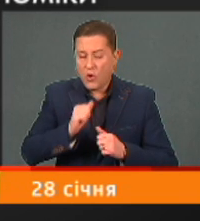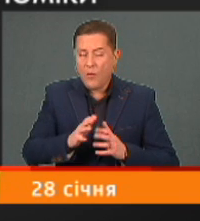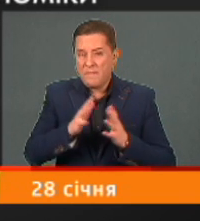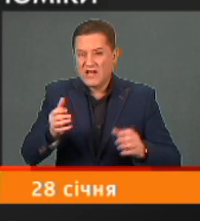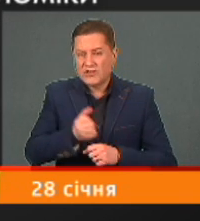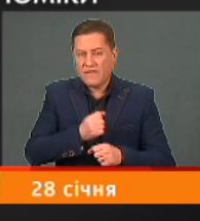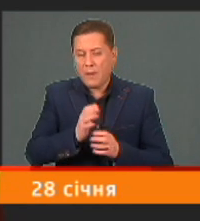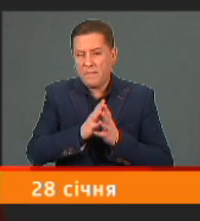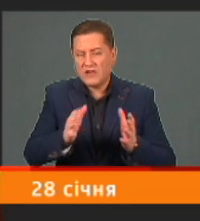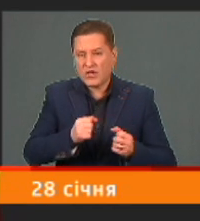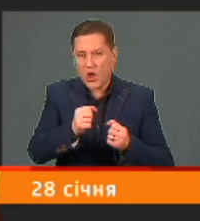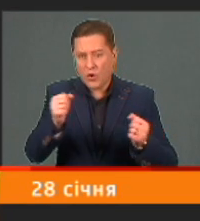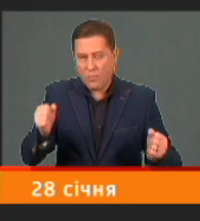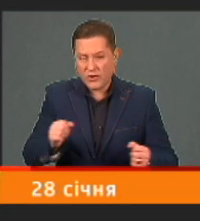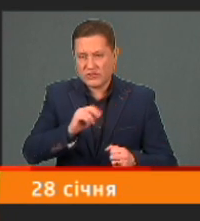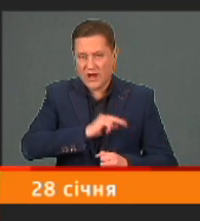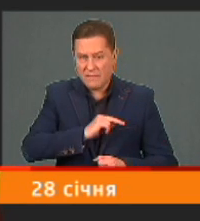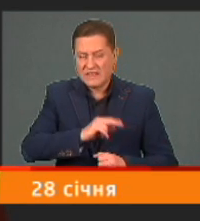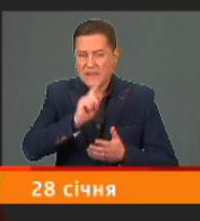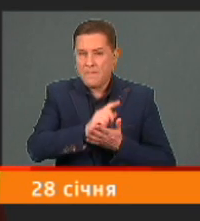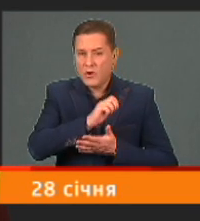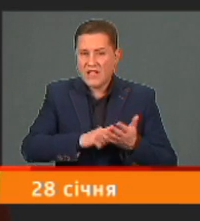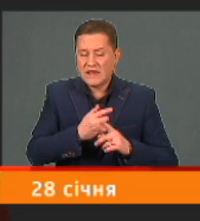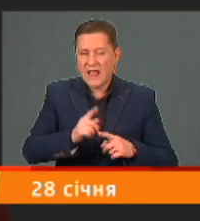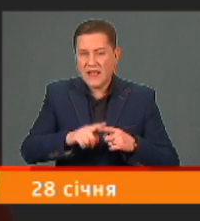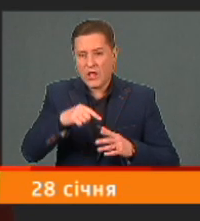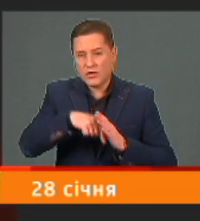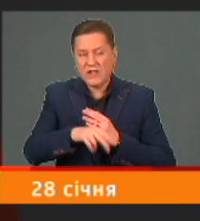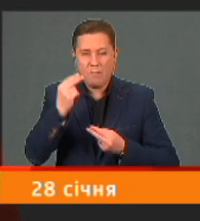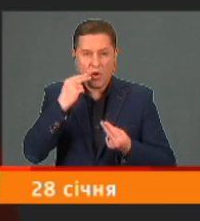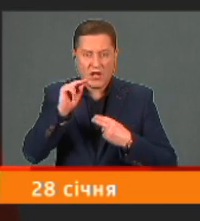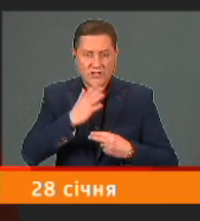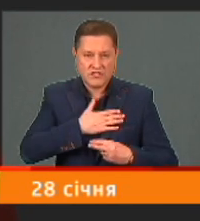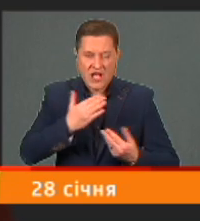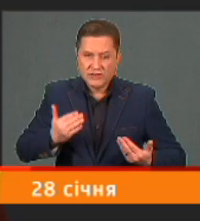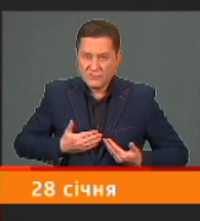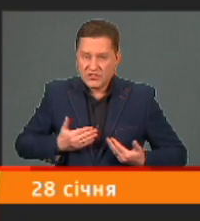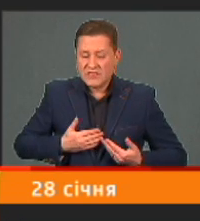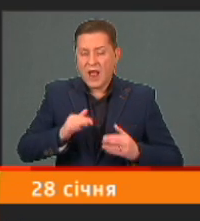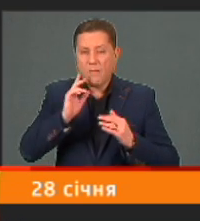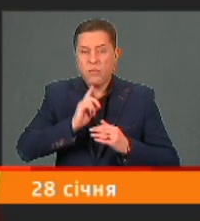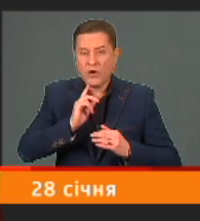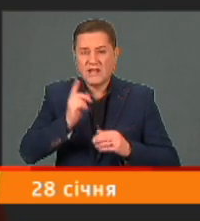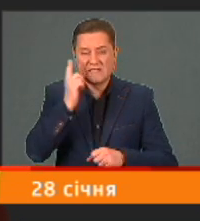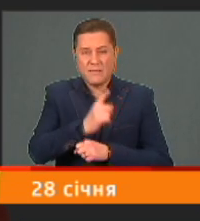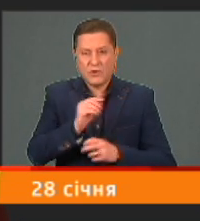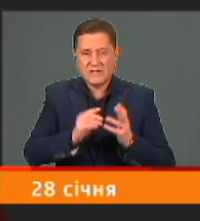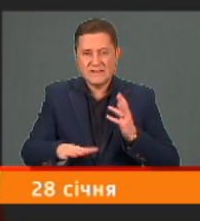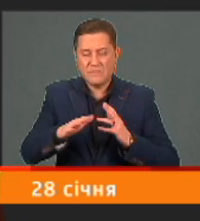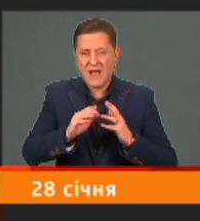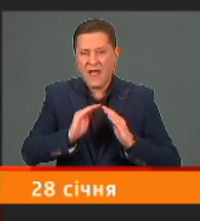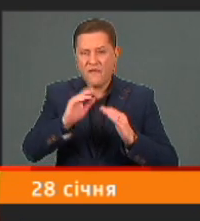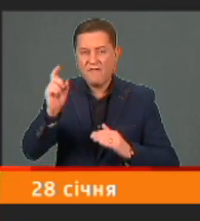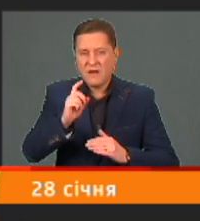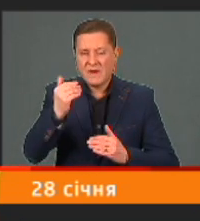більше робочих місць та податків. А це вже означає покращення нашого з вами добробуту. Утім, поки діє заборона і земля фермерам не